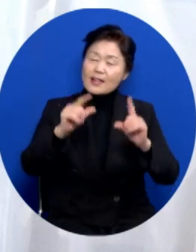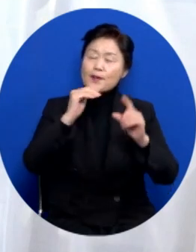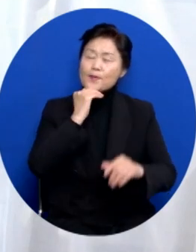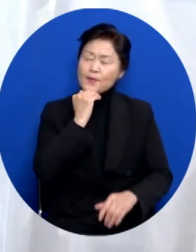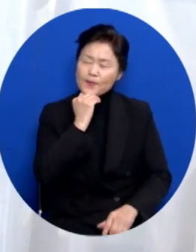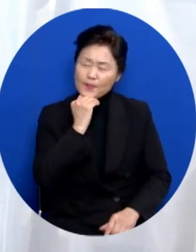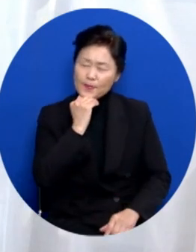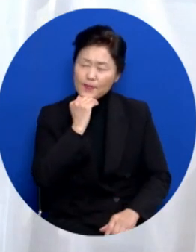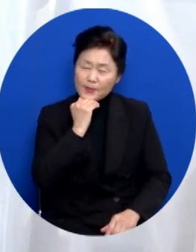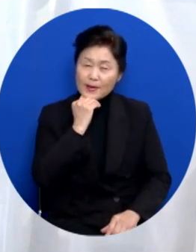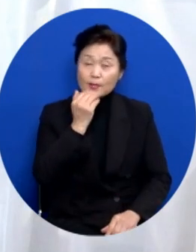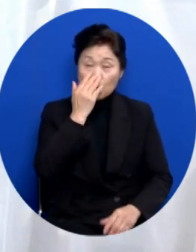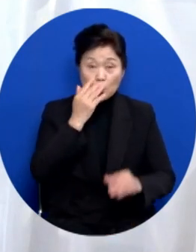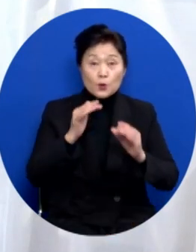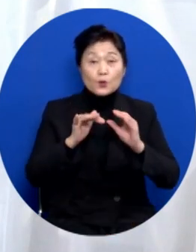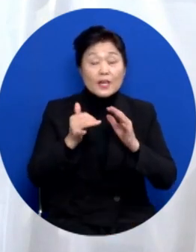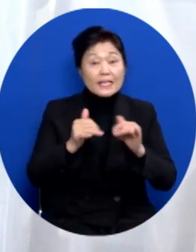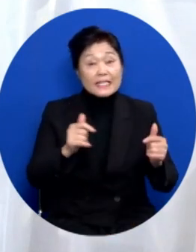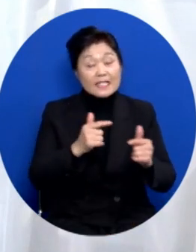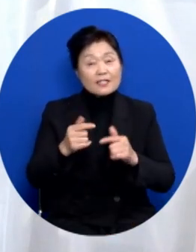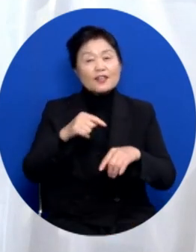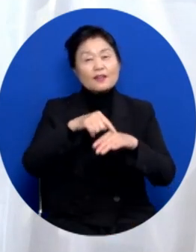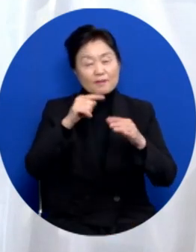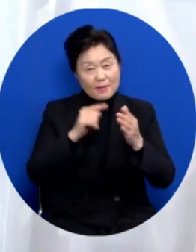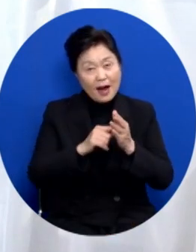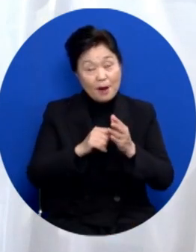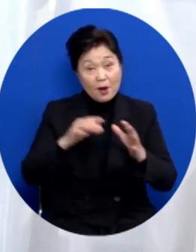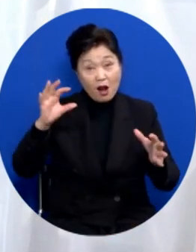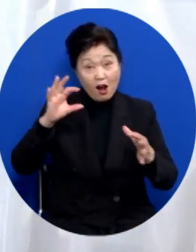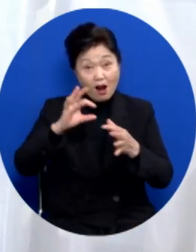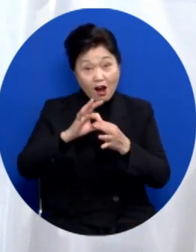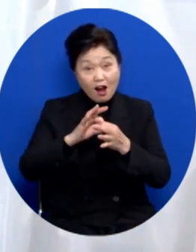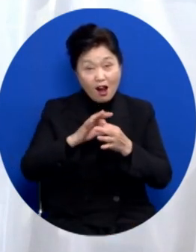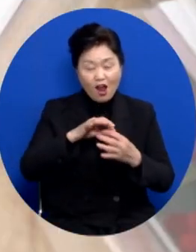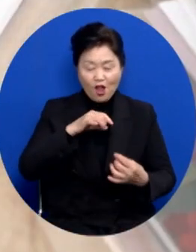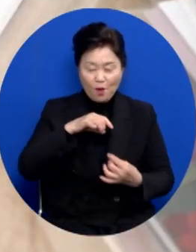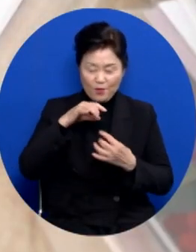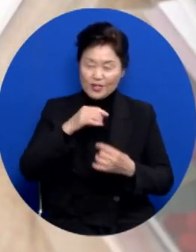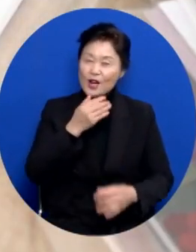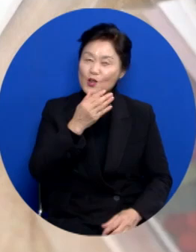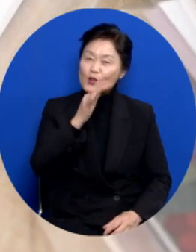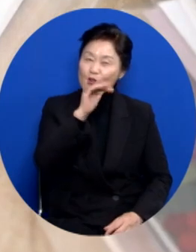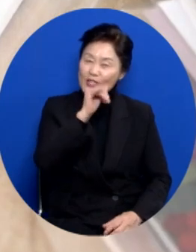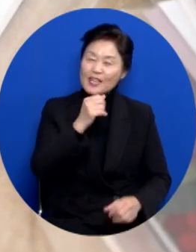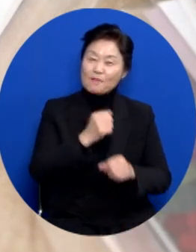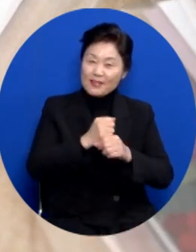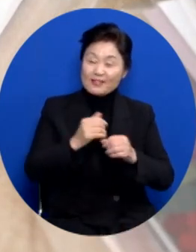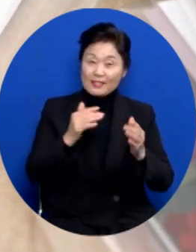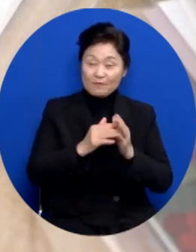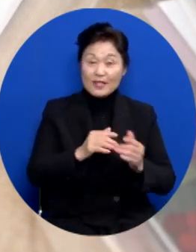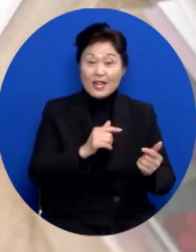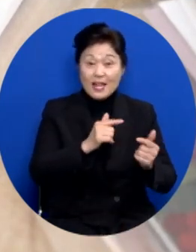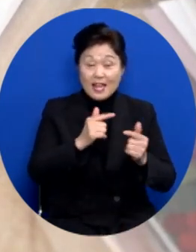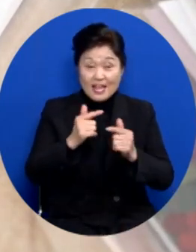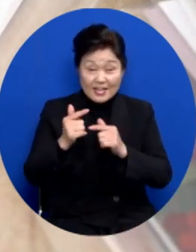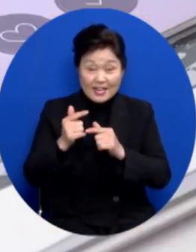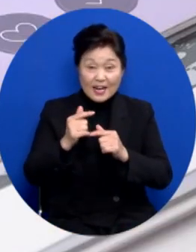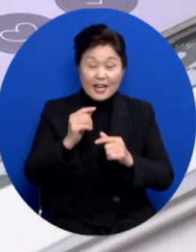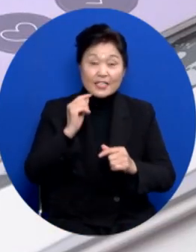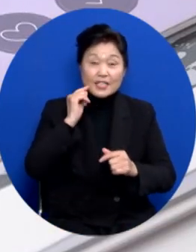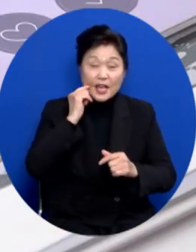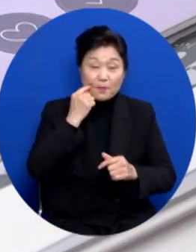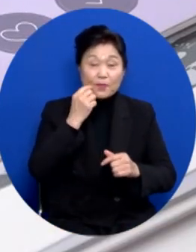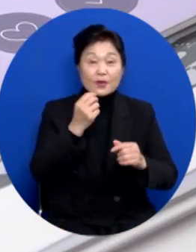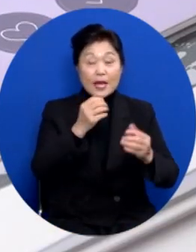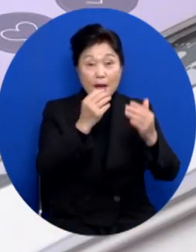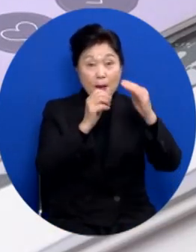기다렸던 그때 유대인들의 마음을 이렇게 연결해서 묵상할 수 있도록. 인테리어 등으로 활용 가능한 대림절